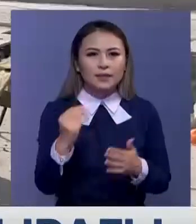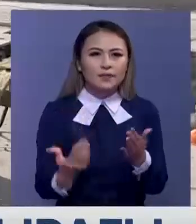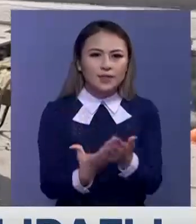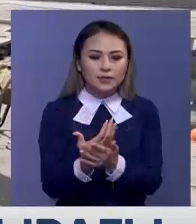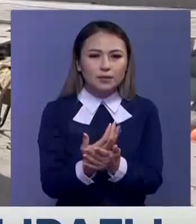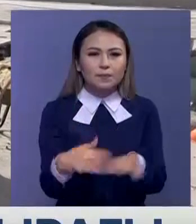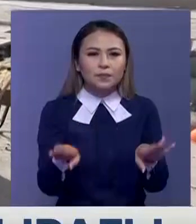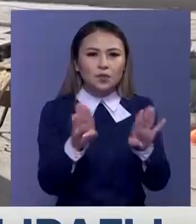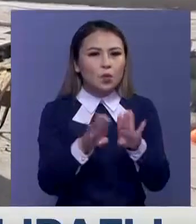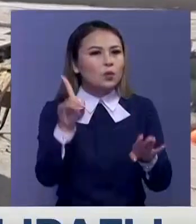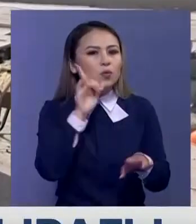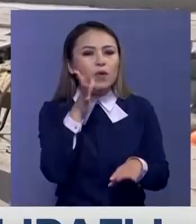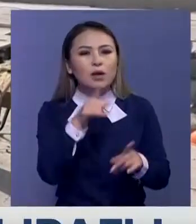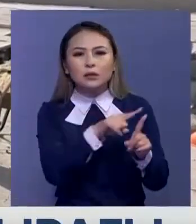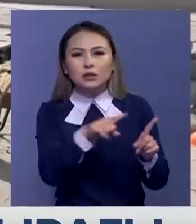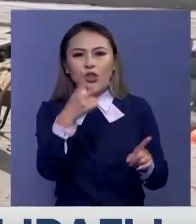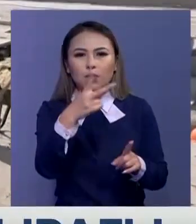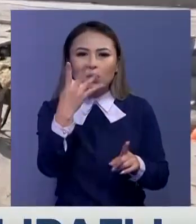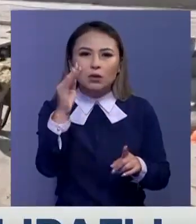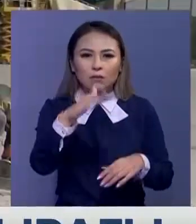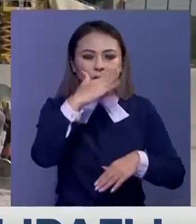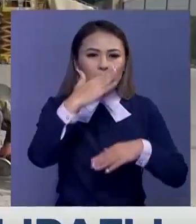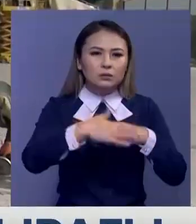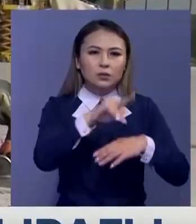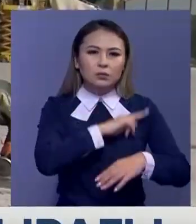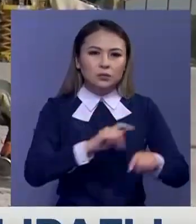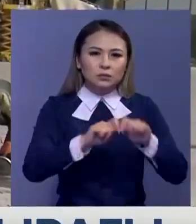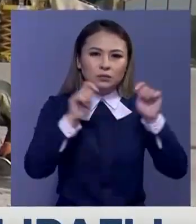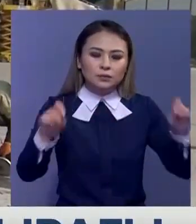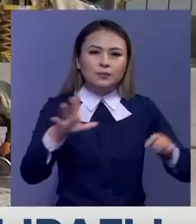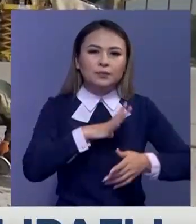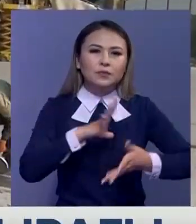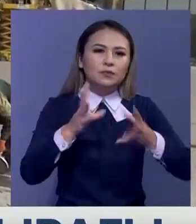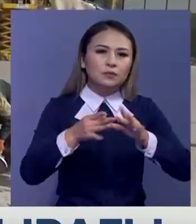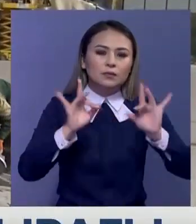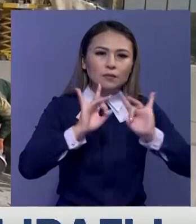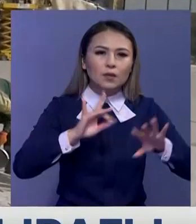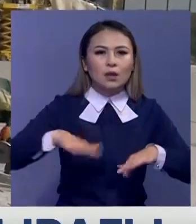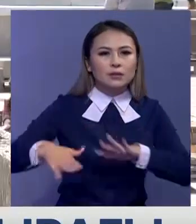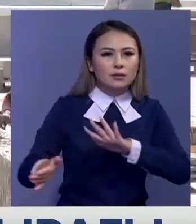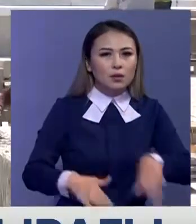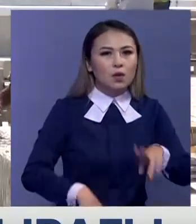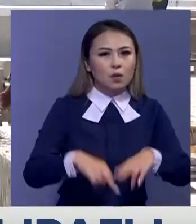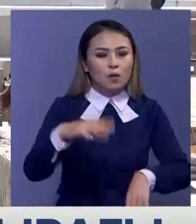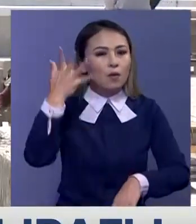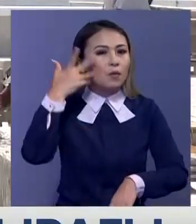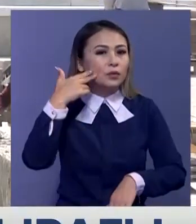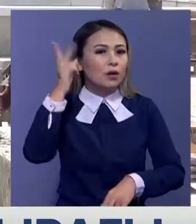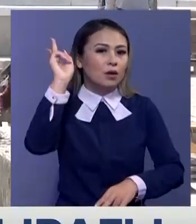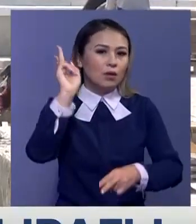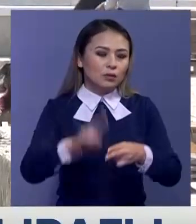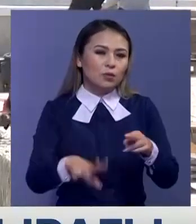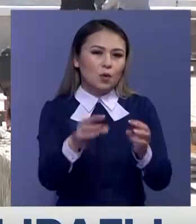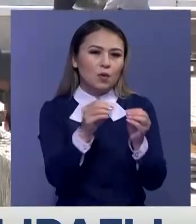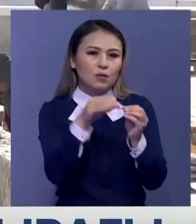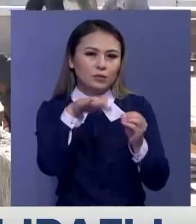тиесілі. Осы уақыт ішінде барлығы 24 мыңға жуық жұмыс орны ашылған. Әкімдіктегілердің айтуынша, кейін құрылыс аяқталған соң тұрақты түрде